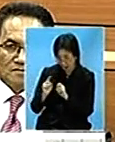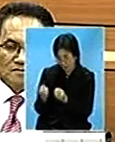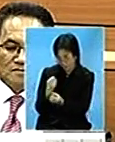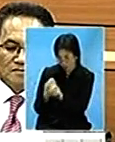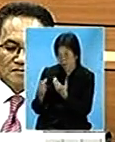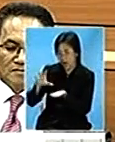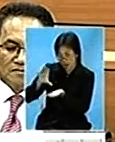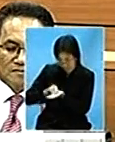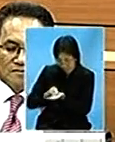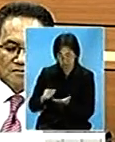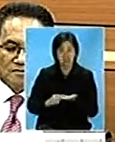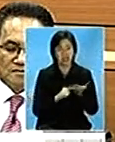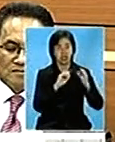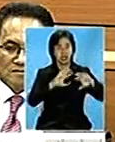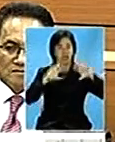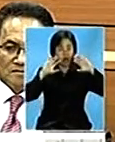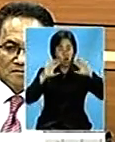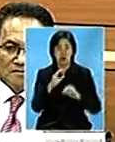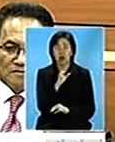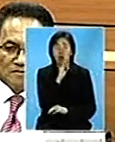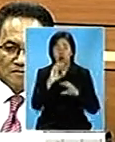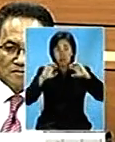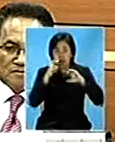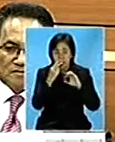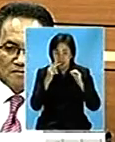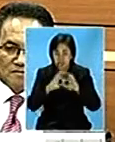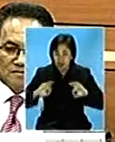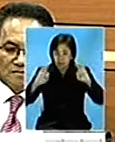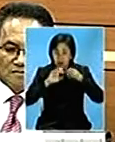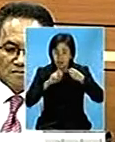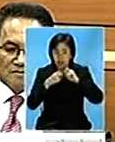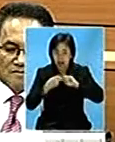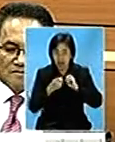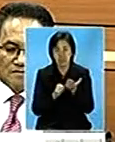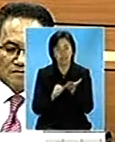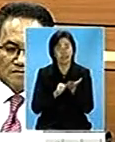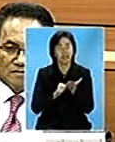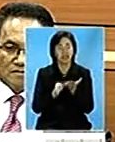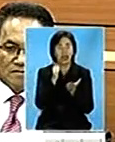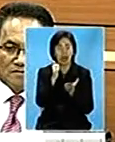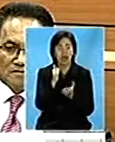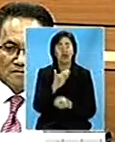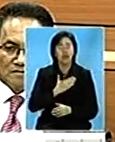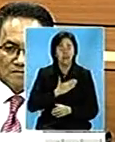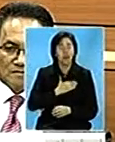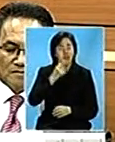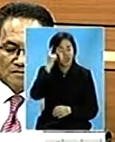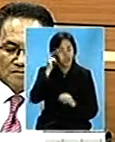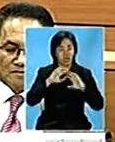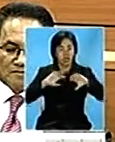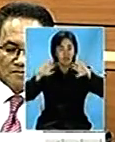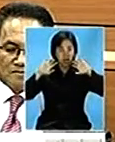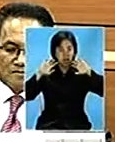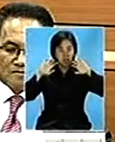าสู่รัฐบาลและถ้าเผื่อรัฐบาลได้เห็นความสำคัญนำไปแก้ปัญหามั่นใจเหลือเกินว่ารัฐบาลนั้นก็